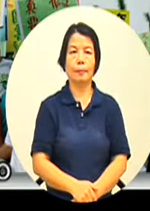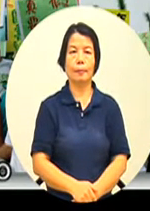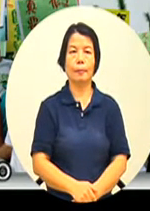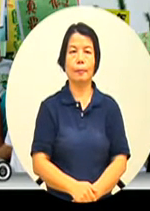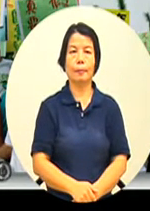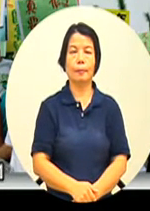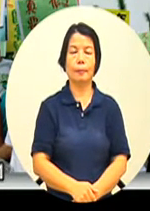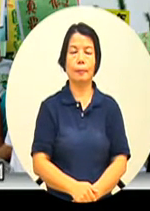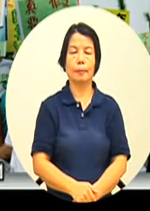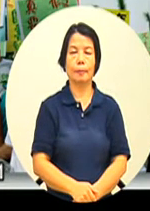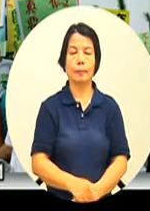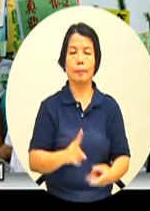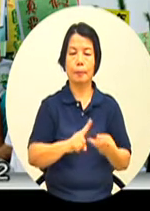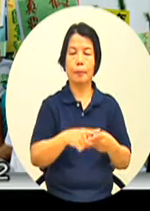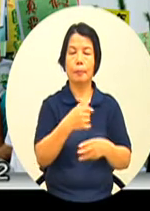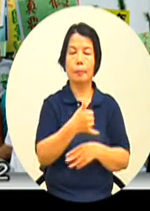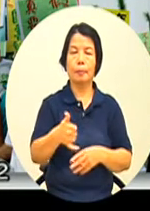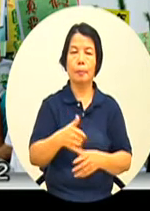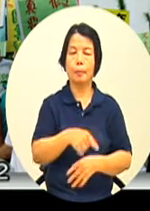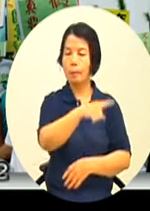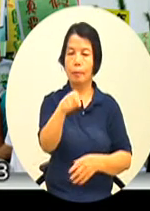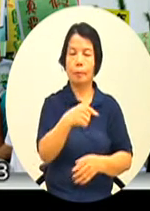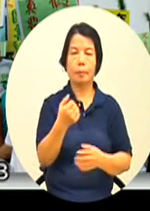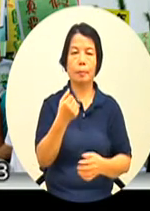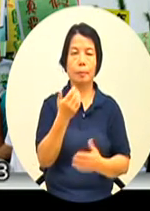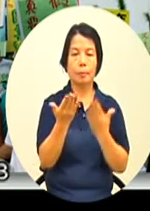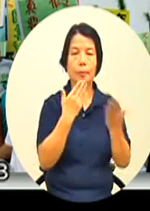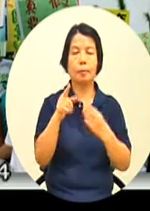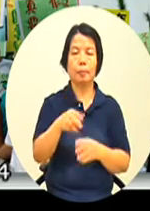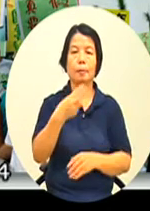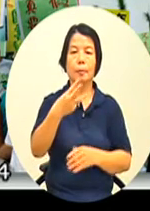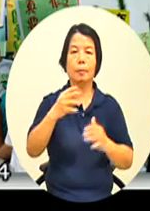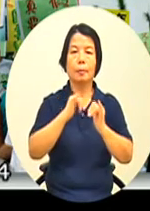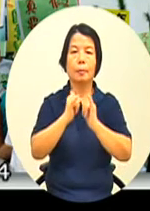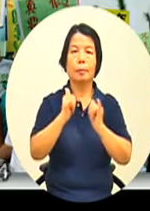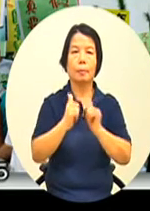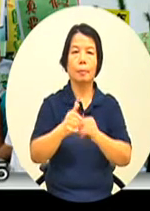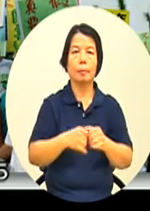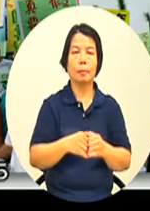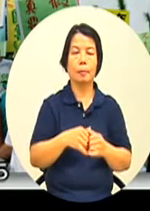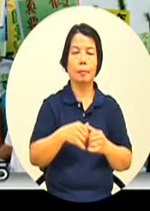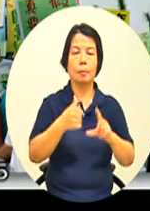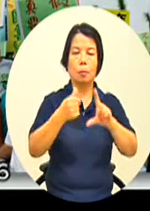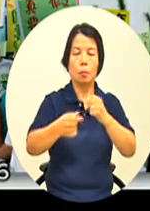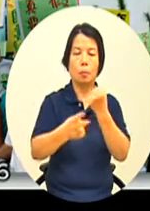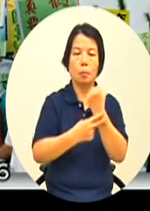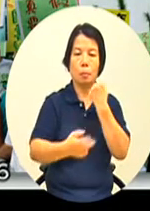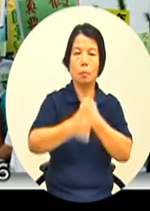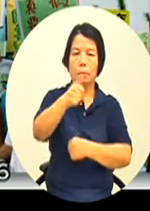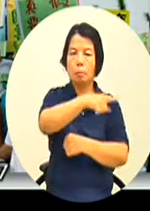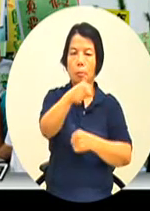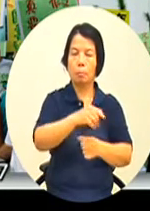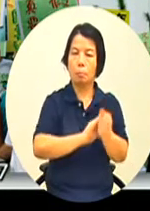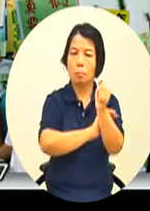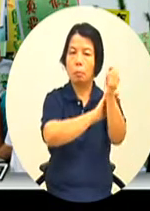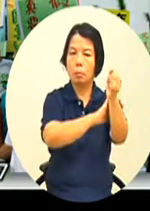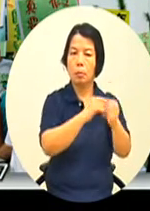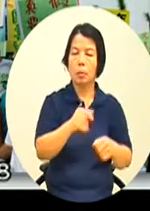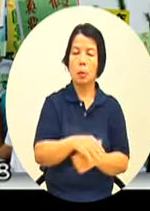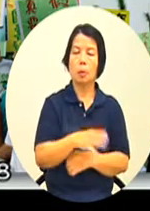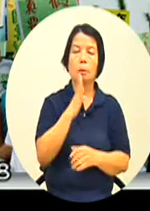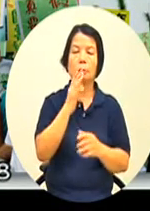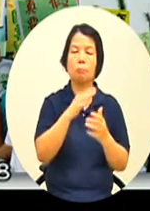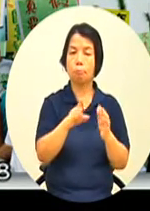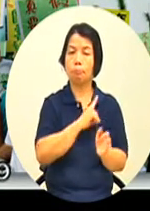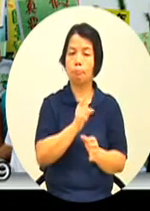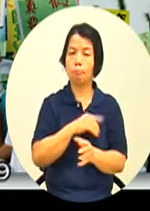席林远念给弄办了，这都是三民区的立场。他们是不是真的支持呢？还是被动员来的呢？我跟